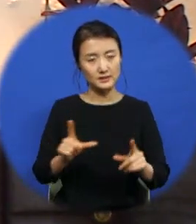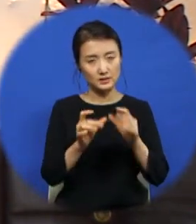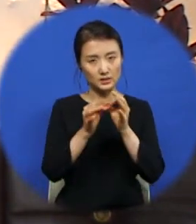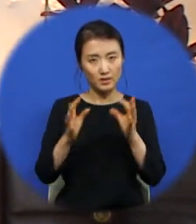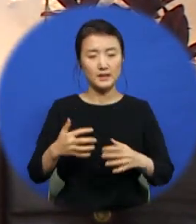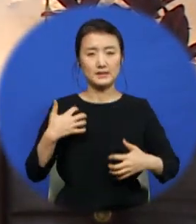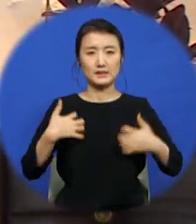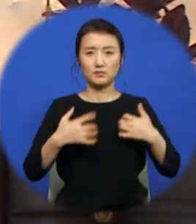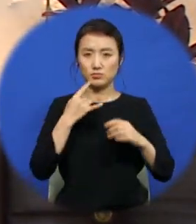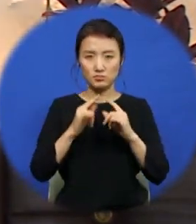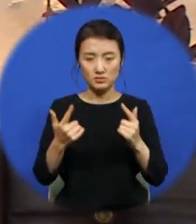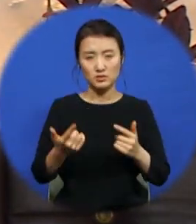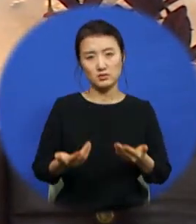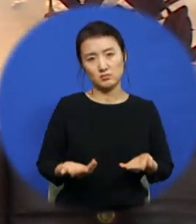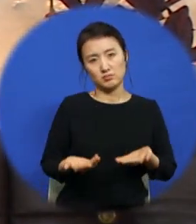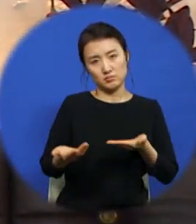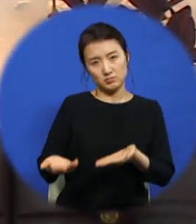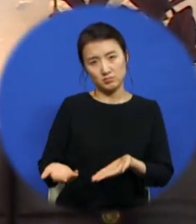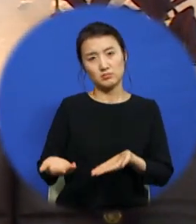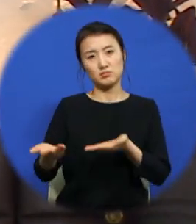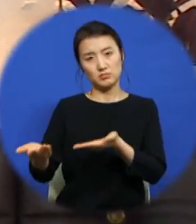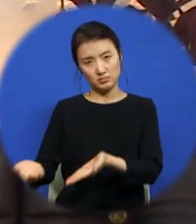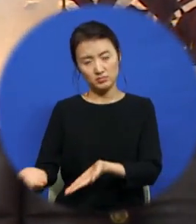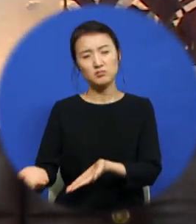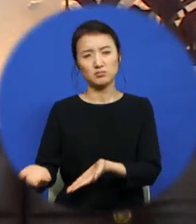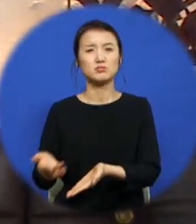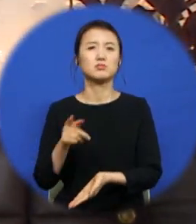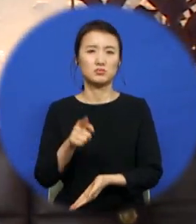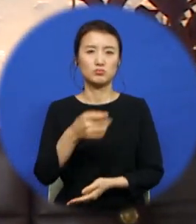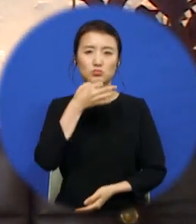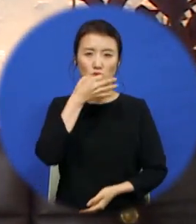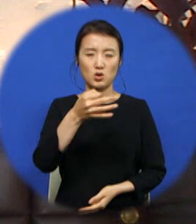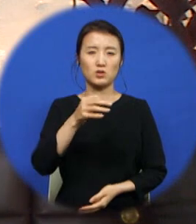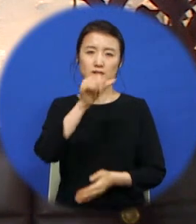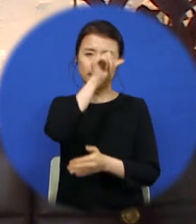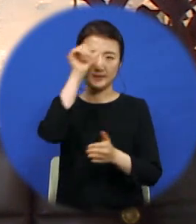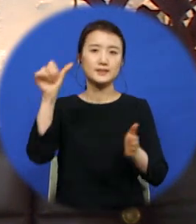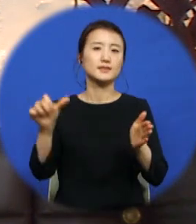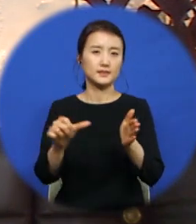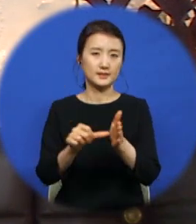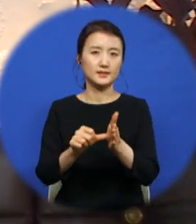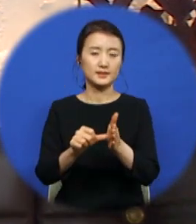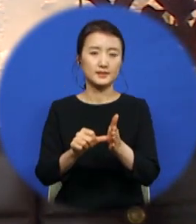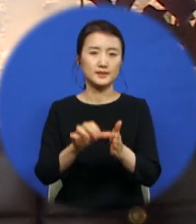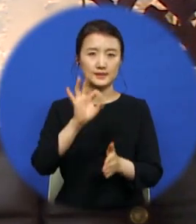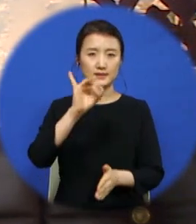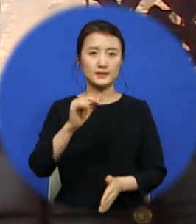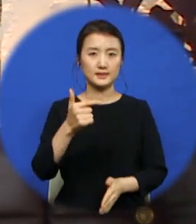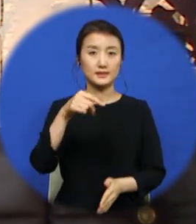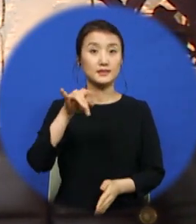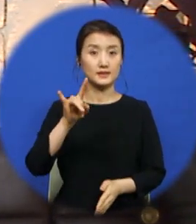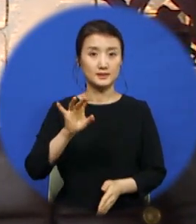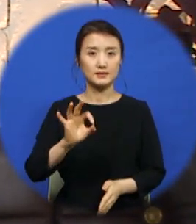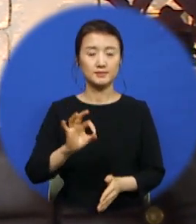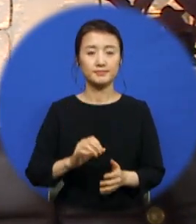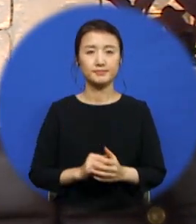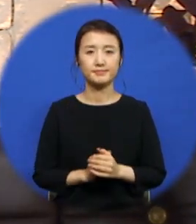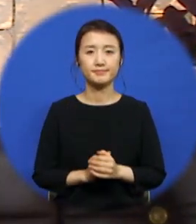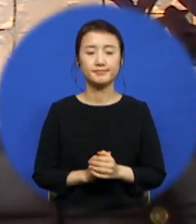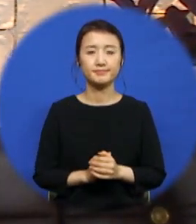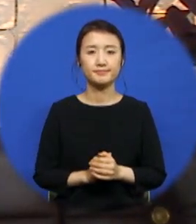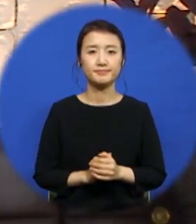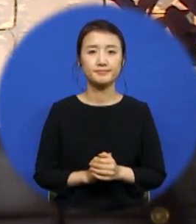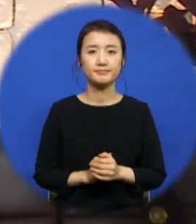혼자서 잘 먹고 살다 가는게 아니고 저는 이게 살아오며 정말 나이를 적을 가면서 아